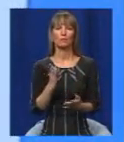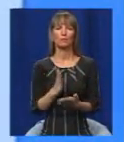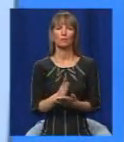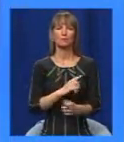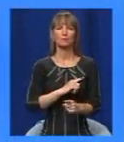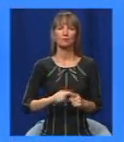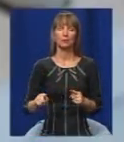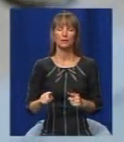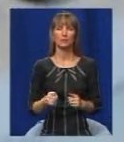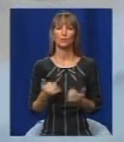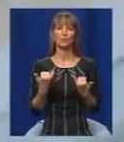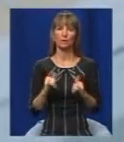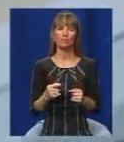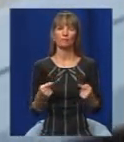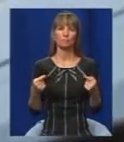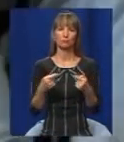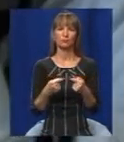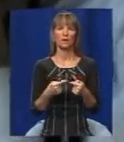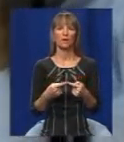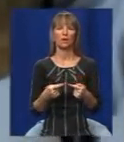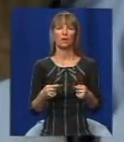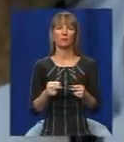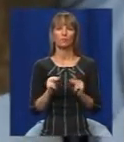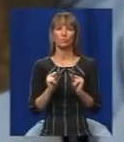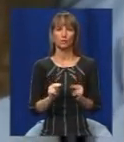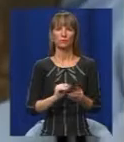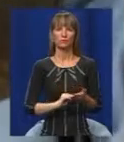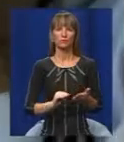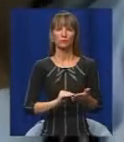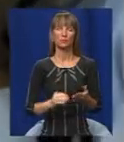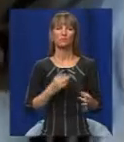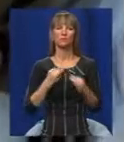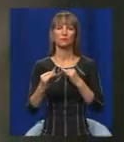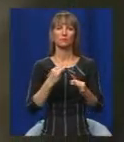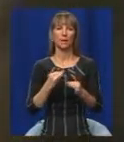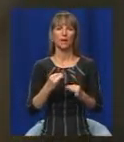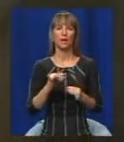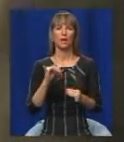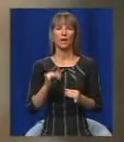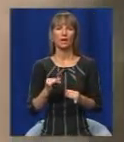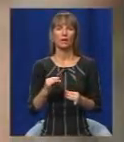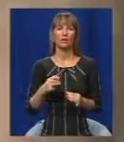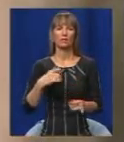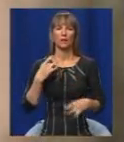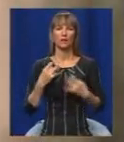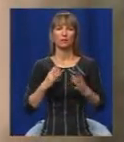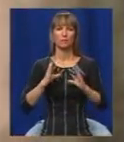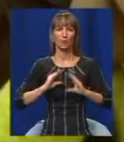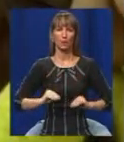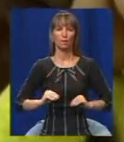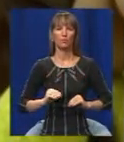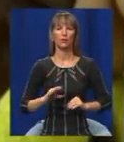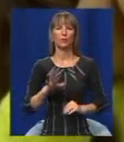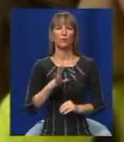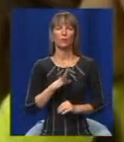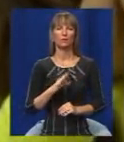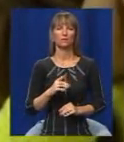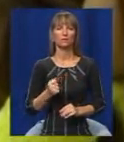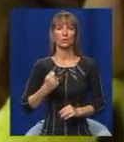оперативним, оригінальним, чітким, достовірним, комунікабельним, стресостійким, словом, універсальним солдатом.